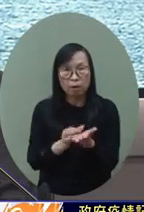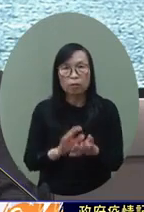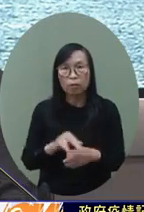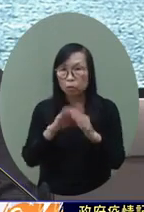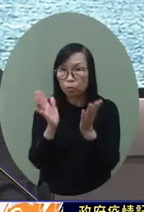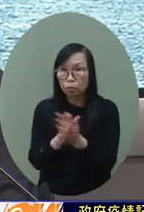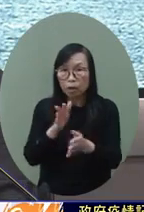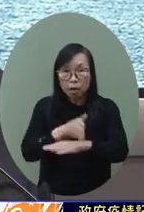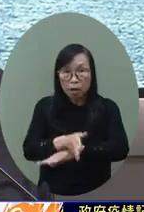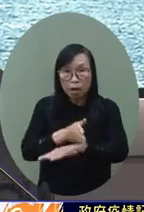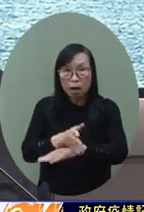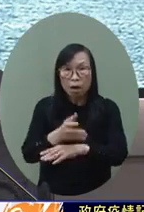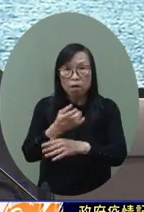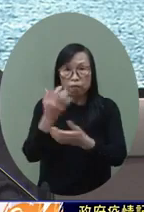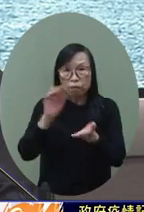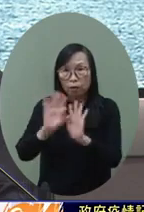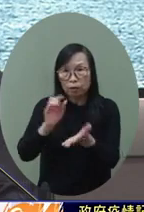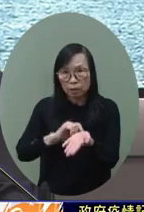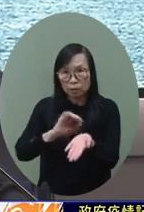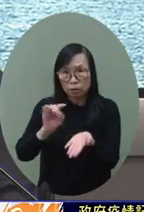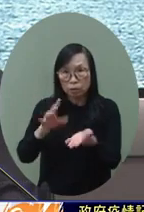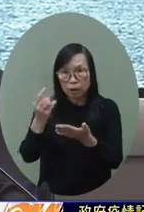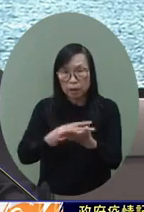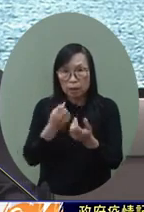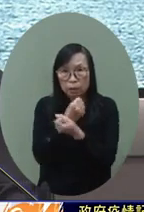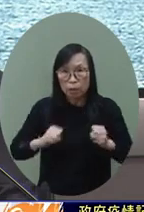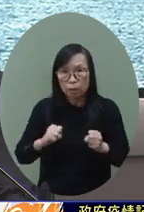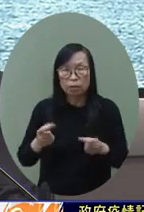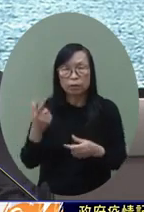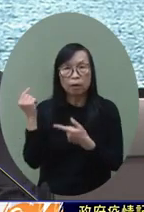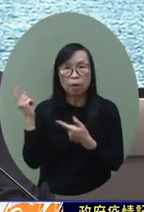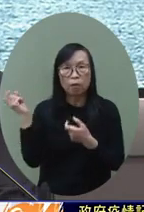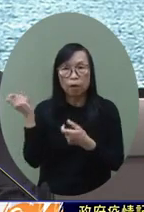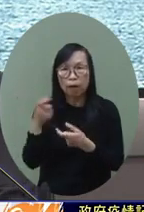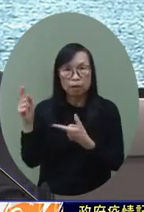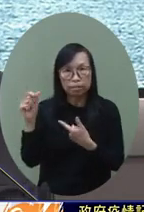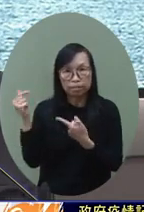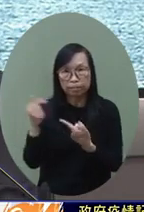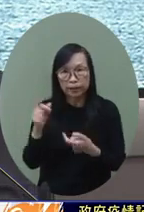會防疫意識鬆懈，是會隨時增加疫情反彈的風險的。